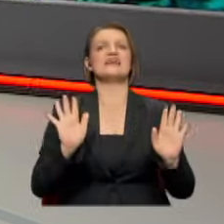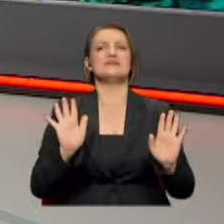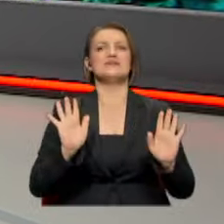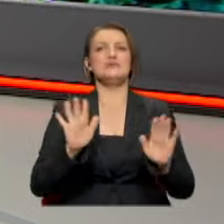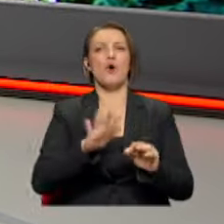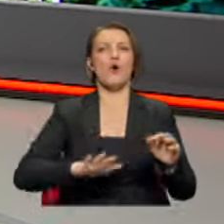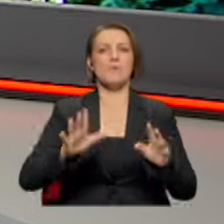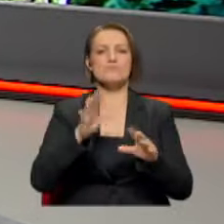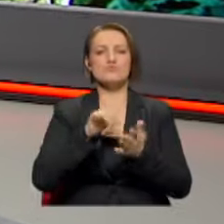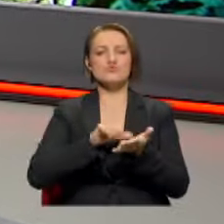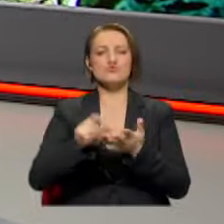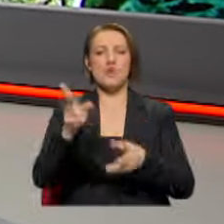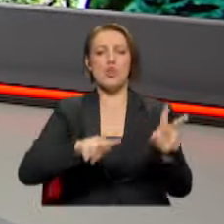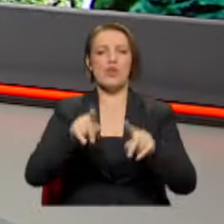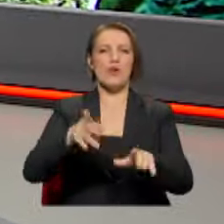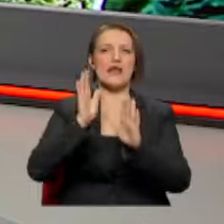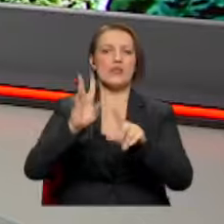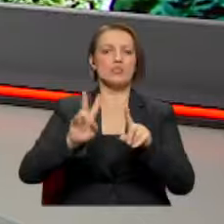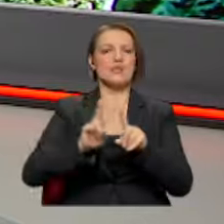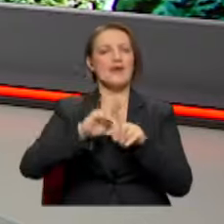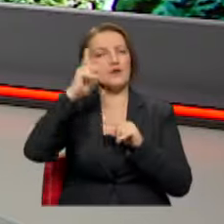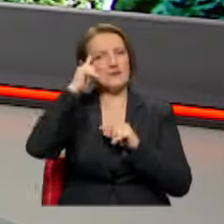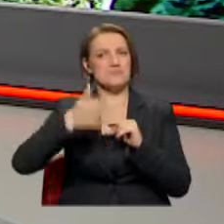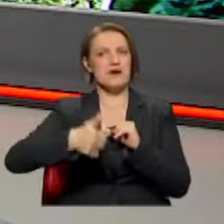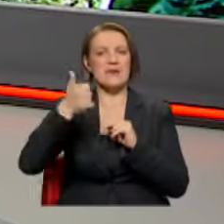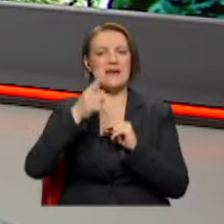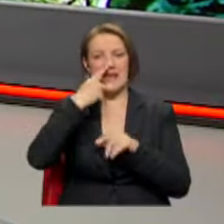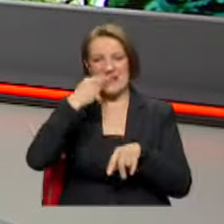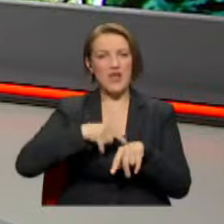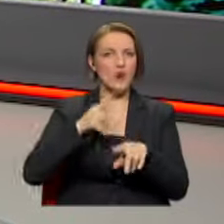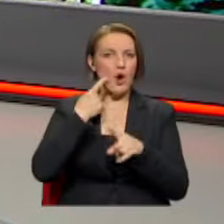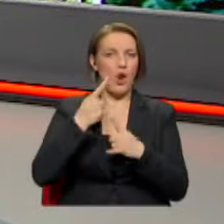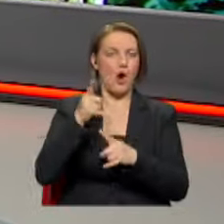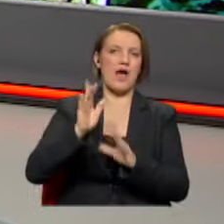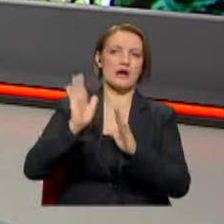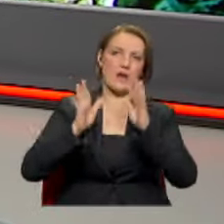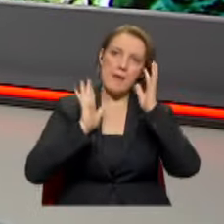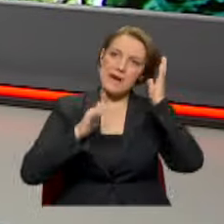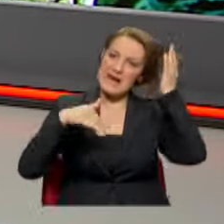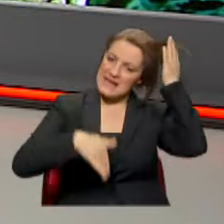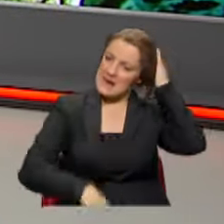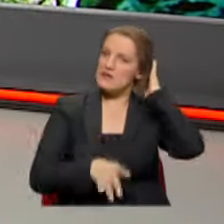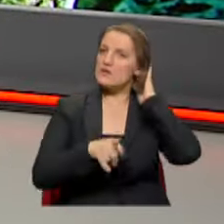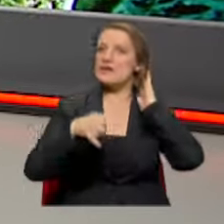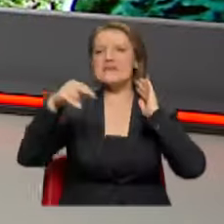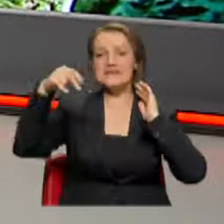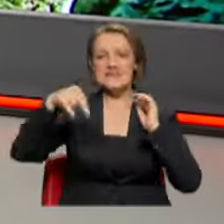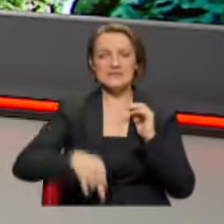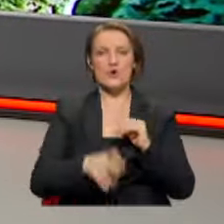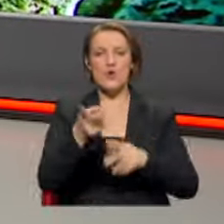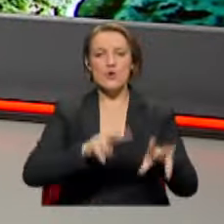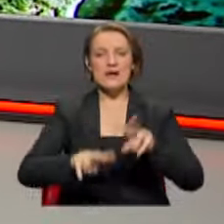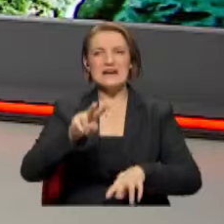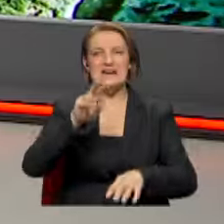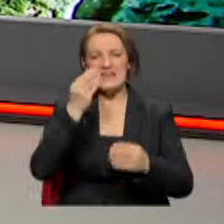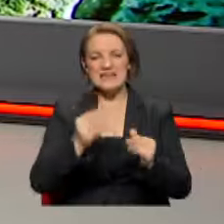ortam olarak bütün Ölüler oraya gidiyor netanyahu'nun şeyine göre inancına göre ama yerin altında ve oraya inmek gerekiyor ölülerin